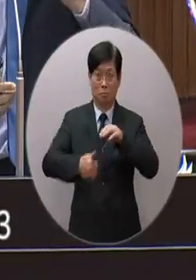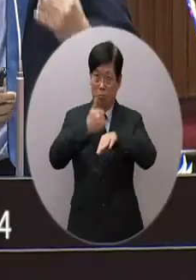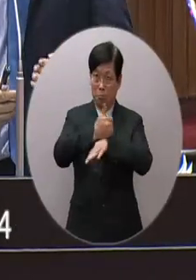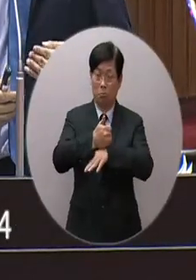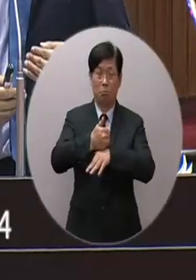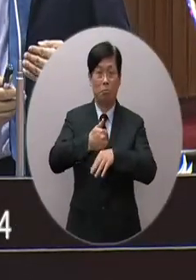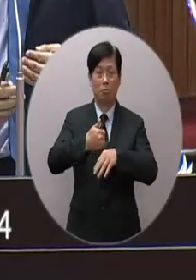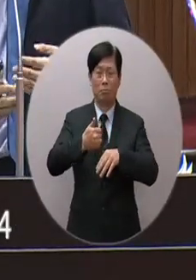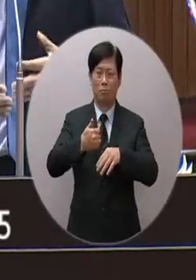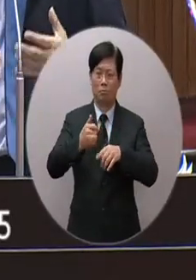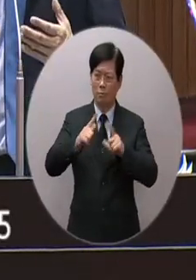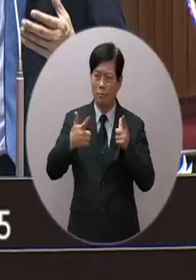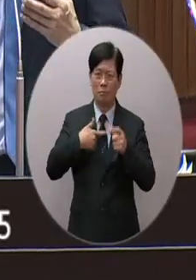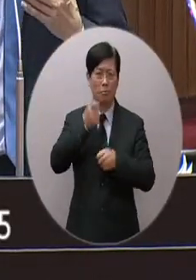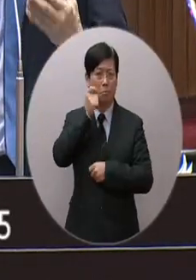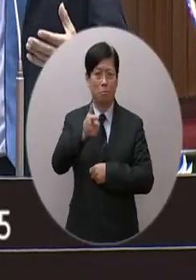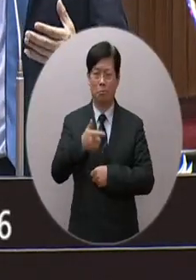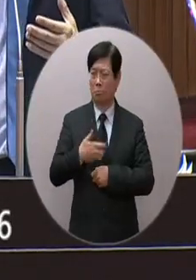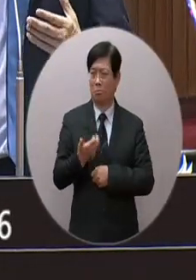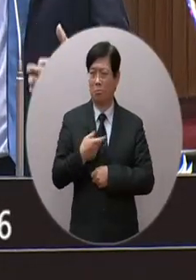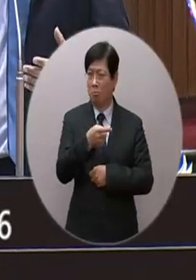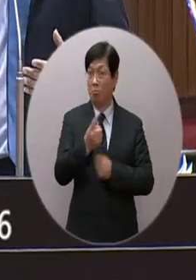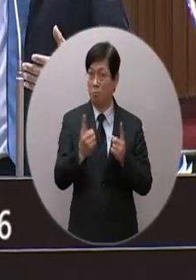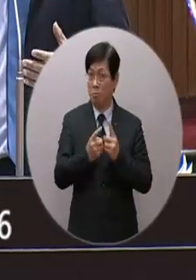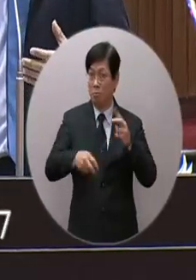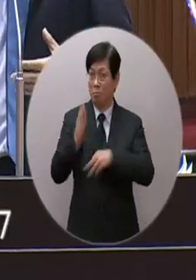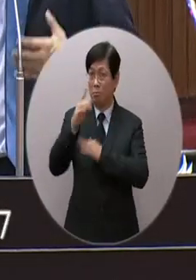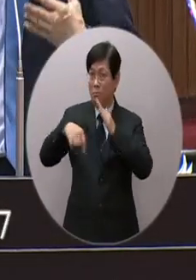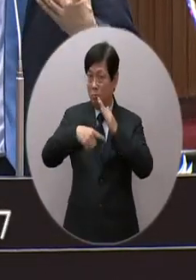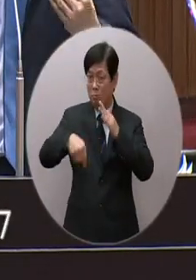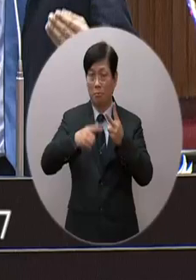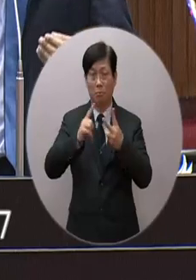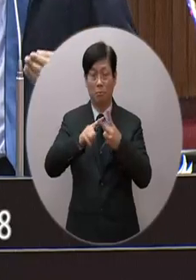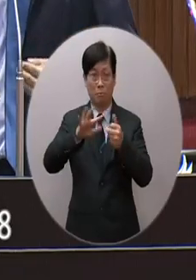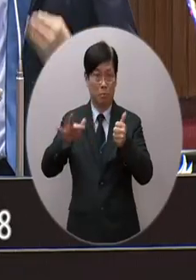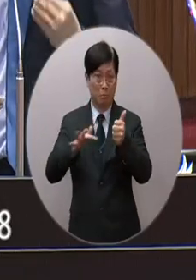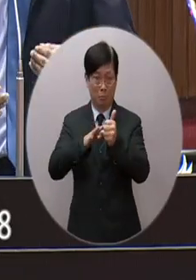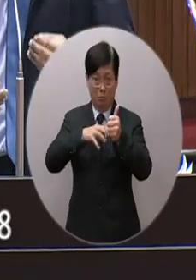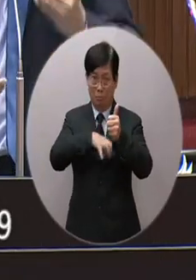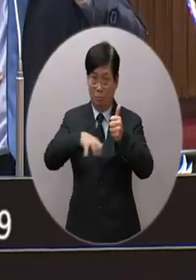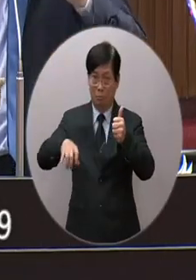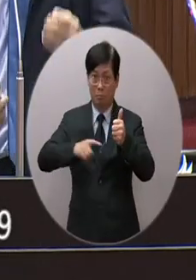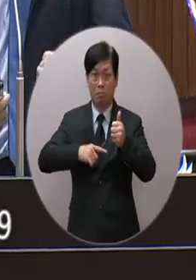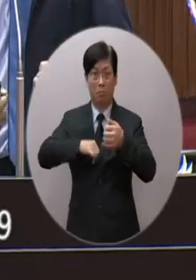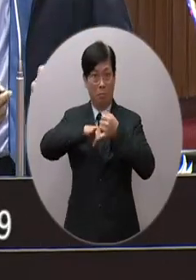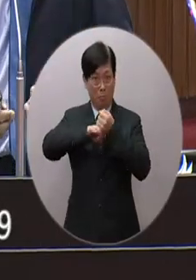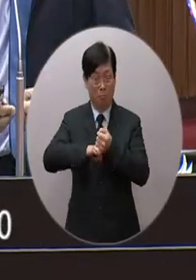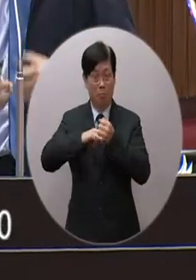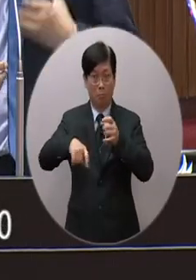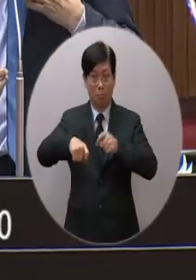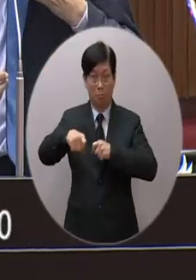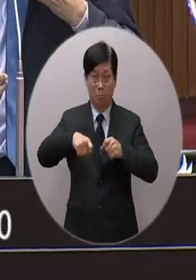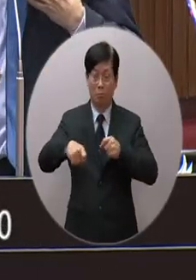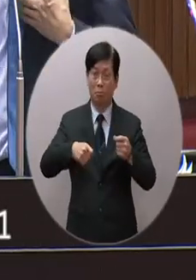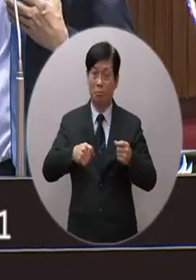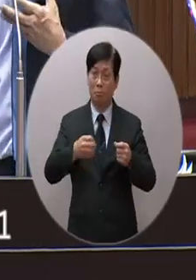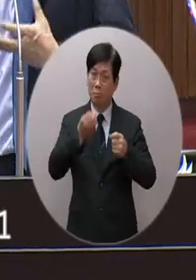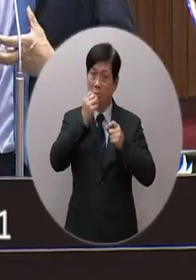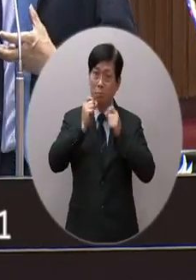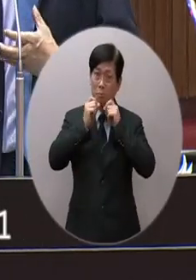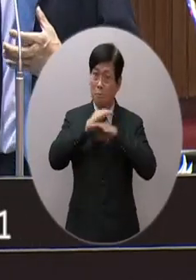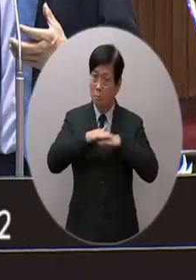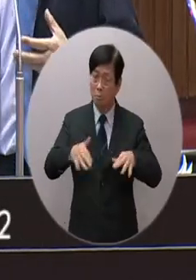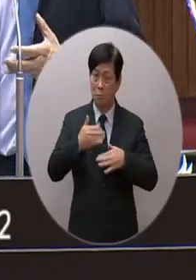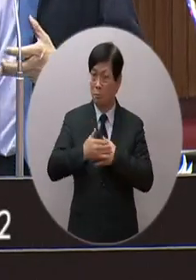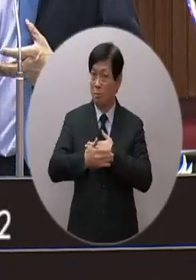已经半冬了。我们知影讲，咱对行政院，还是咱行政部门，安怎咧制定食品安全的政策，唔知有伊个定